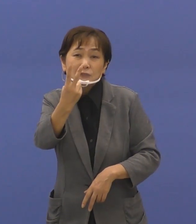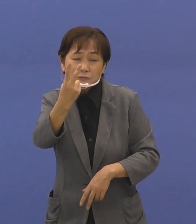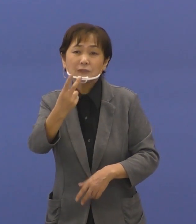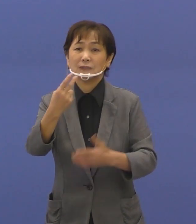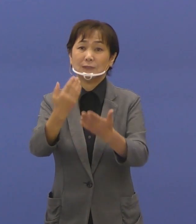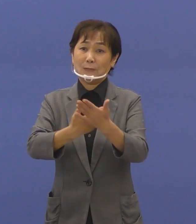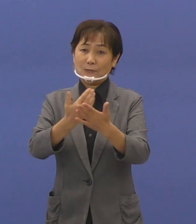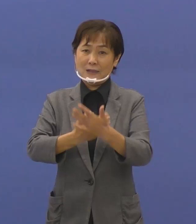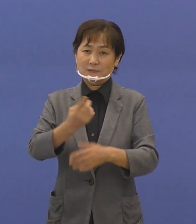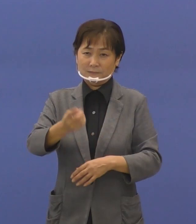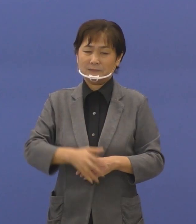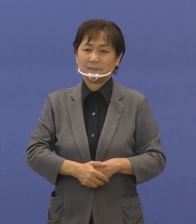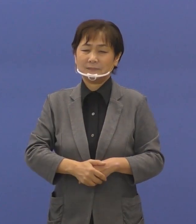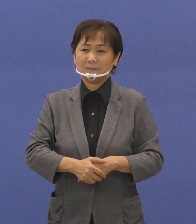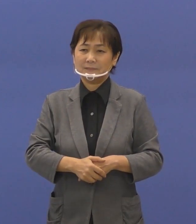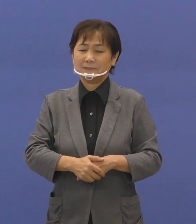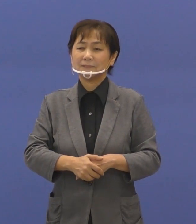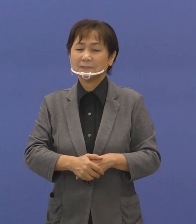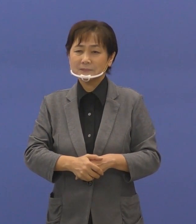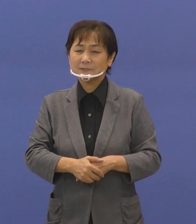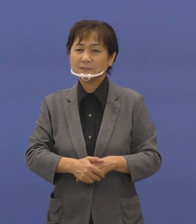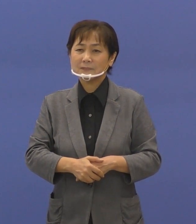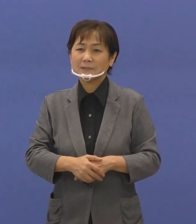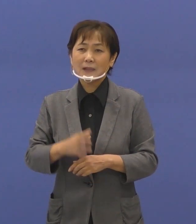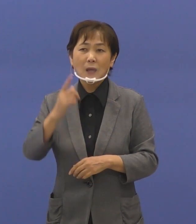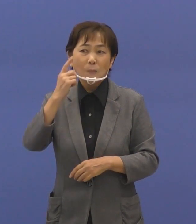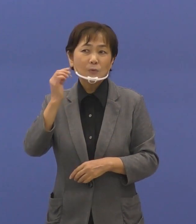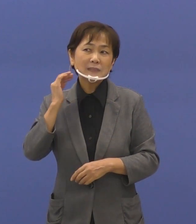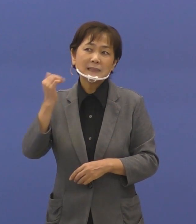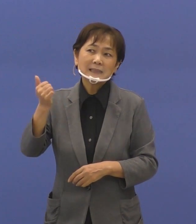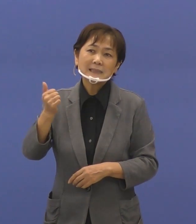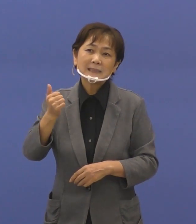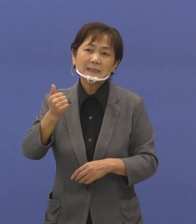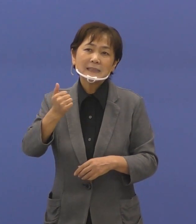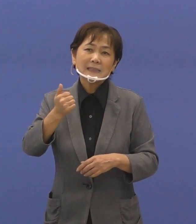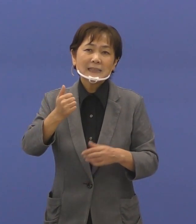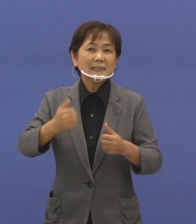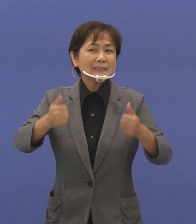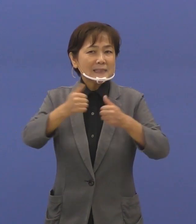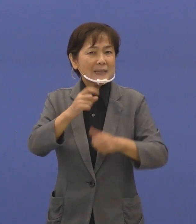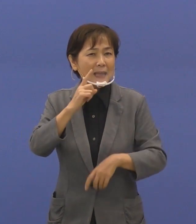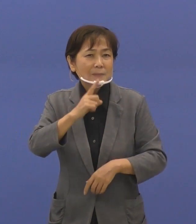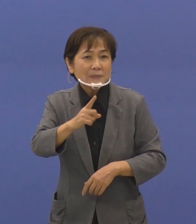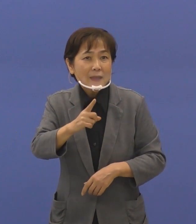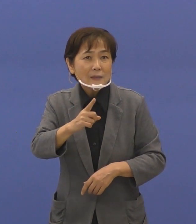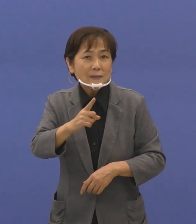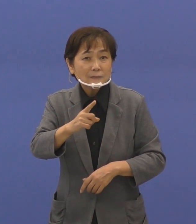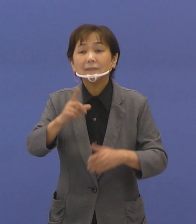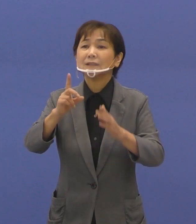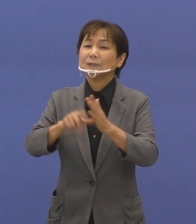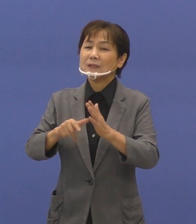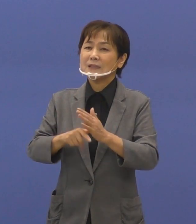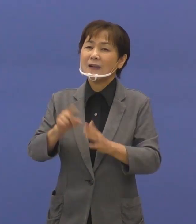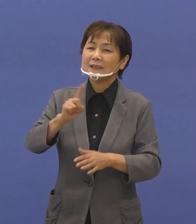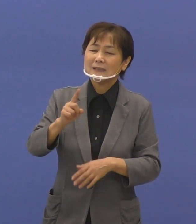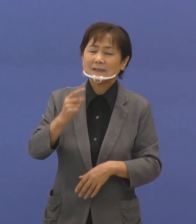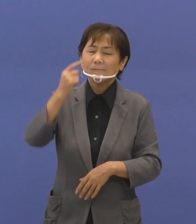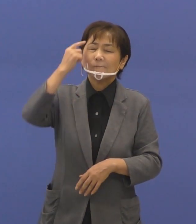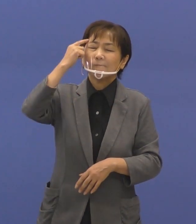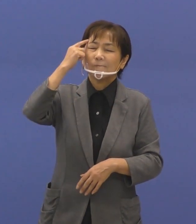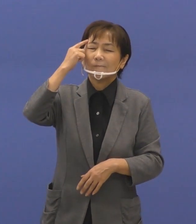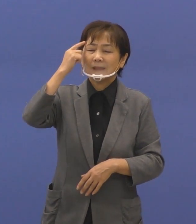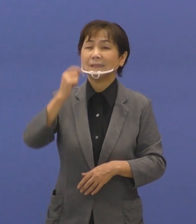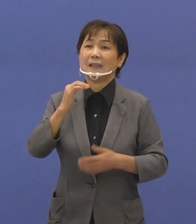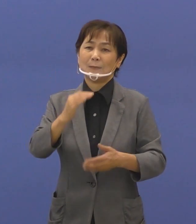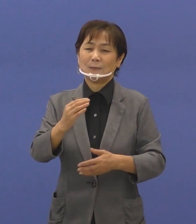ども、知事としてもし試合等をご覧になっているのであれば、その所感やねぎらいの言葉などお願いいたします。